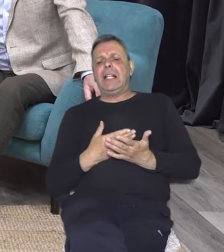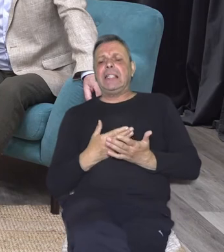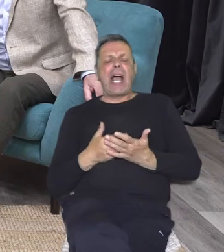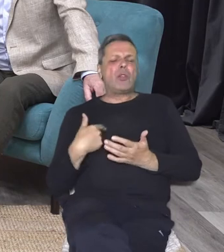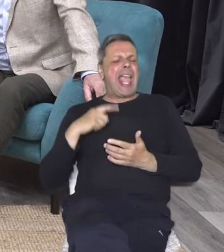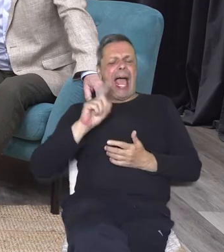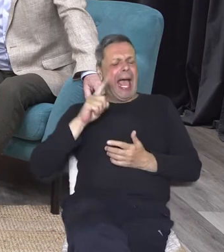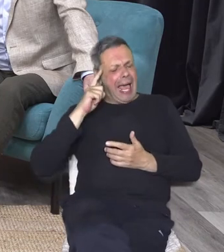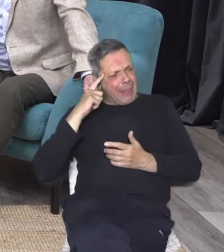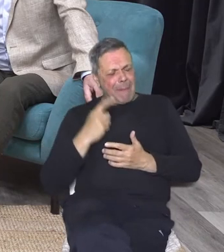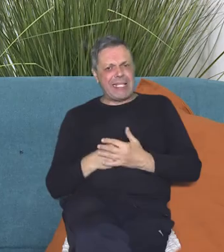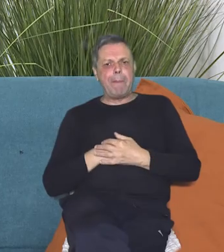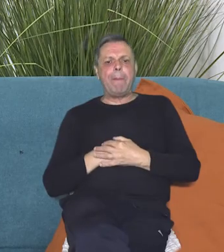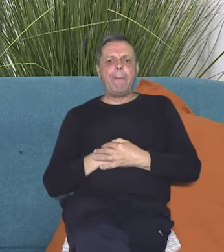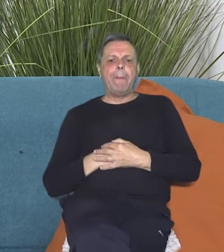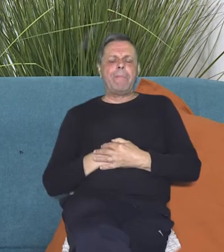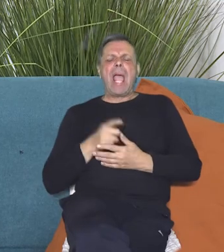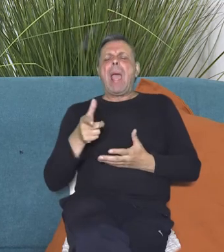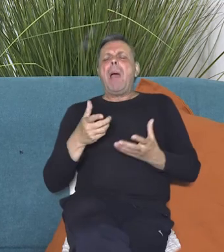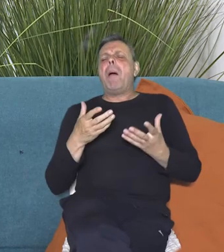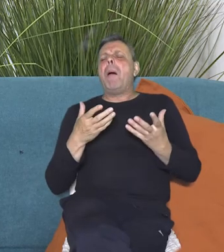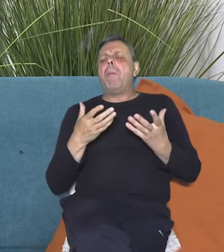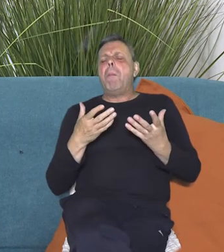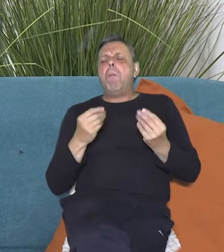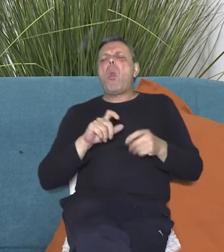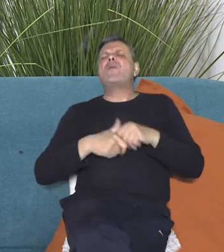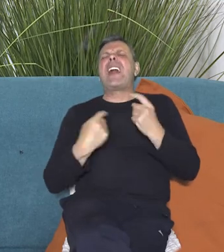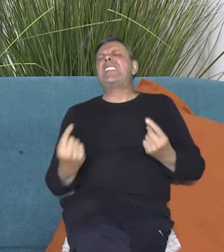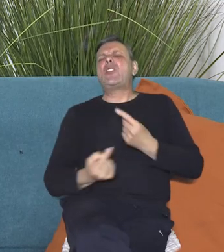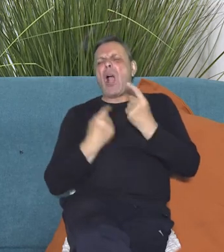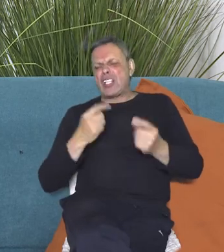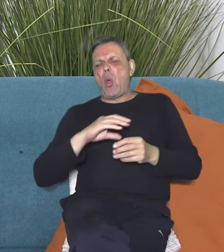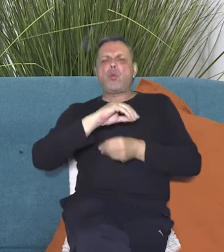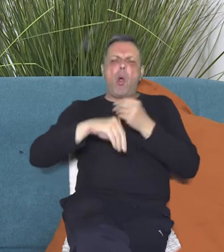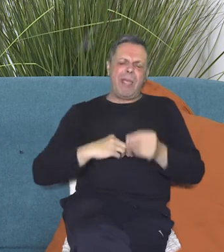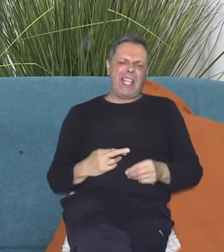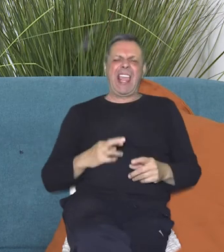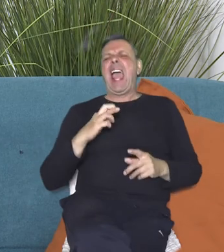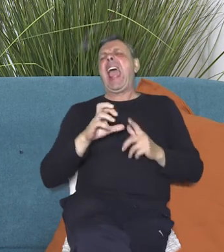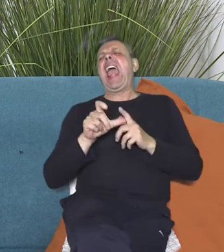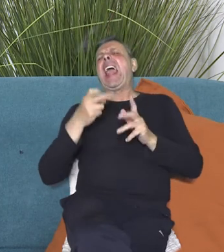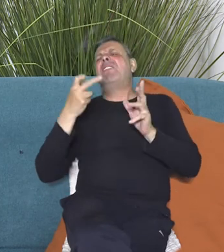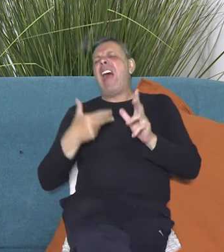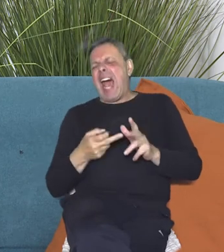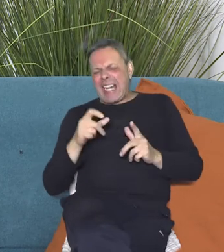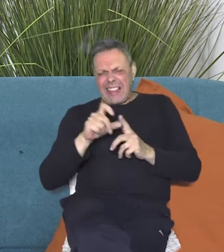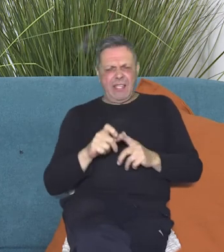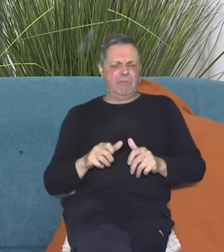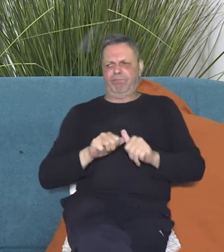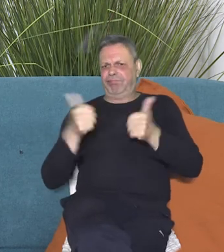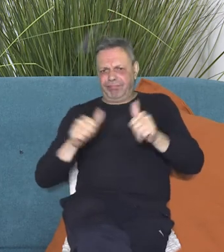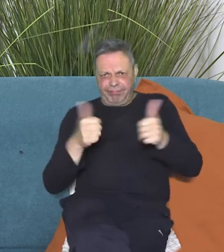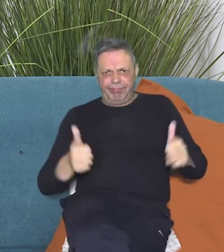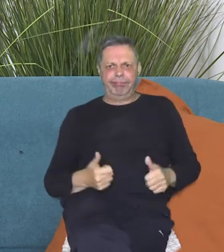Tako da ne mislim, kako bi rekla, toliko je toga bilo u toj obitelji. Bio je Edward koji je zbog one dvostruke